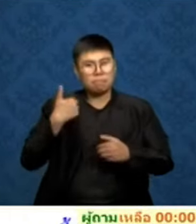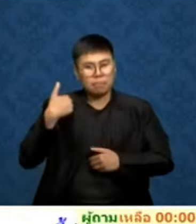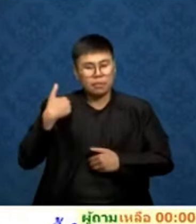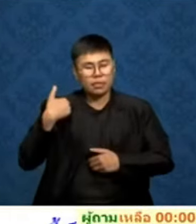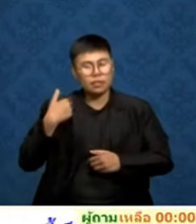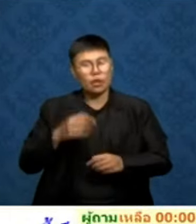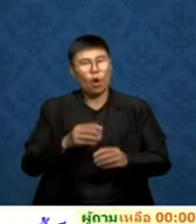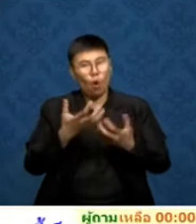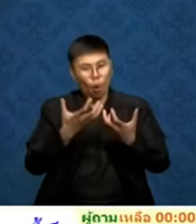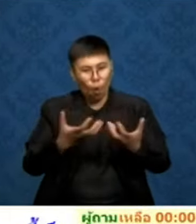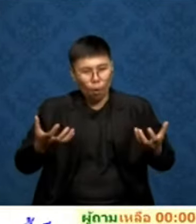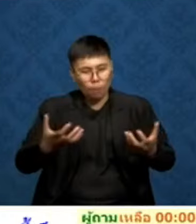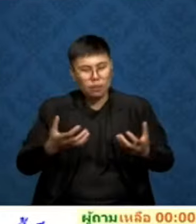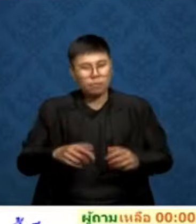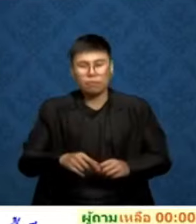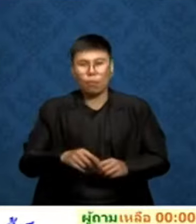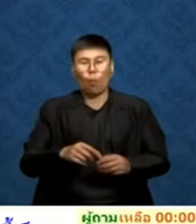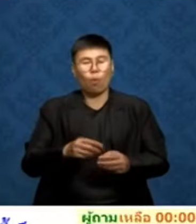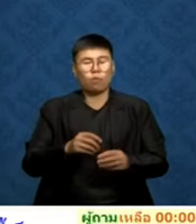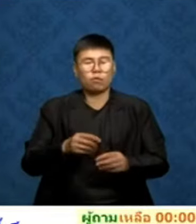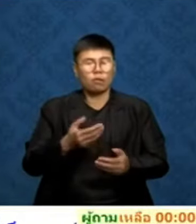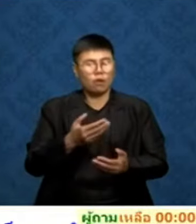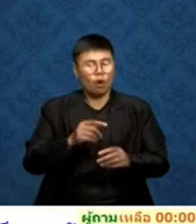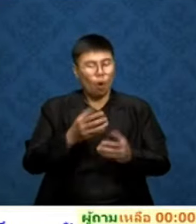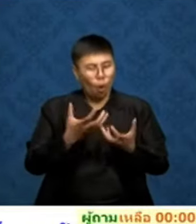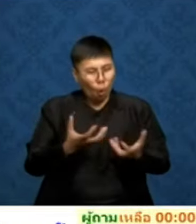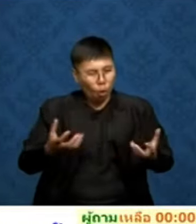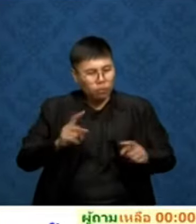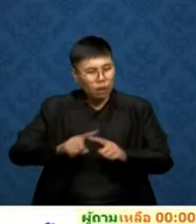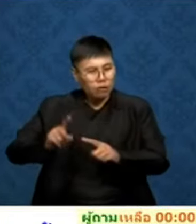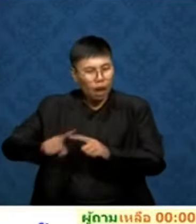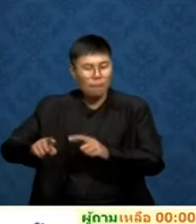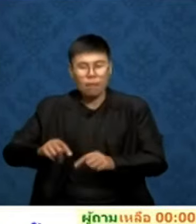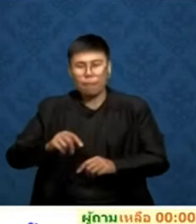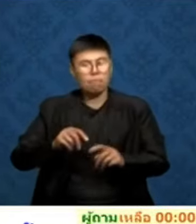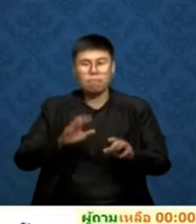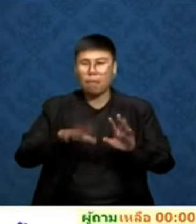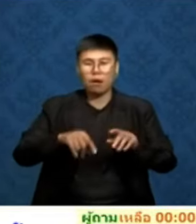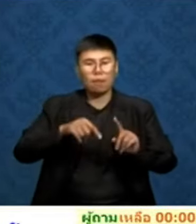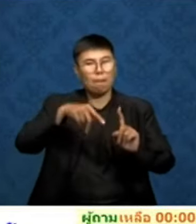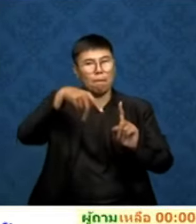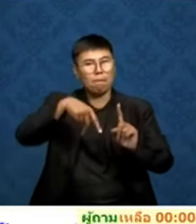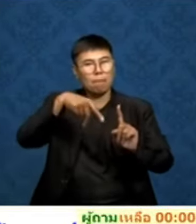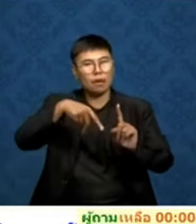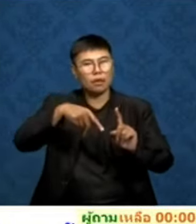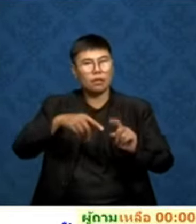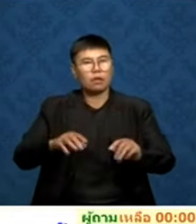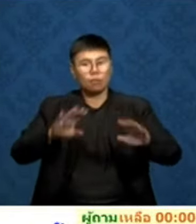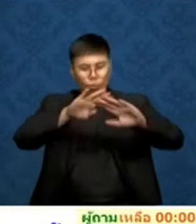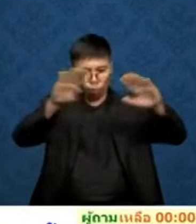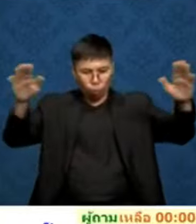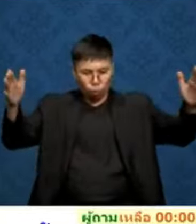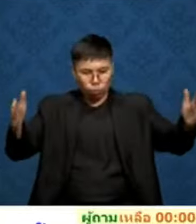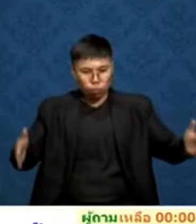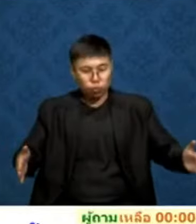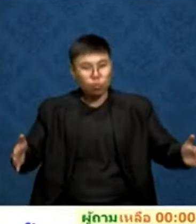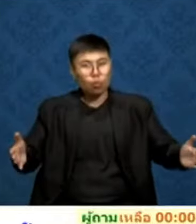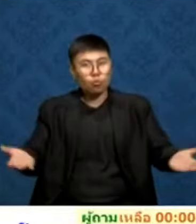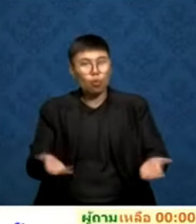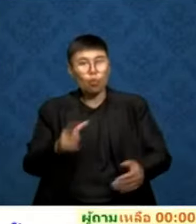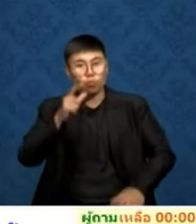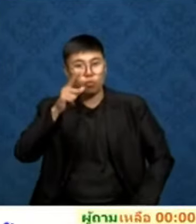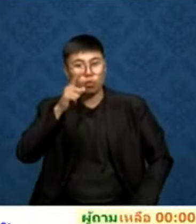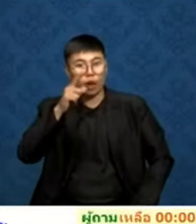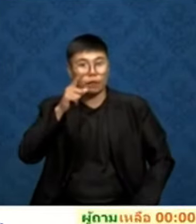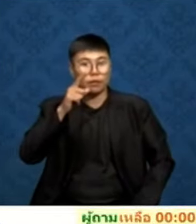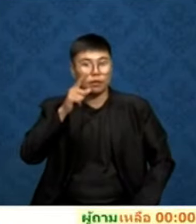พันหลายพันชนิดเลยนะครับดังนั้นวันนี้สิ่งที่เราทำเนี่ยส่วนใหญ่ก็ขนมาเป็นตู้ดังนั้นวันนี้เราได้เริ่มทำอย่างนี้แล้วครับว่าเมื่อผ่านเข้